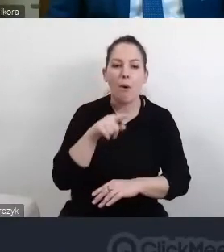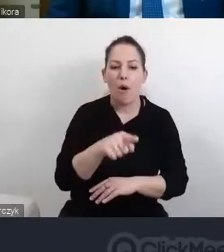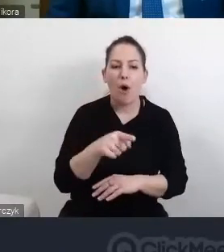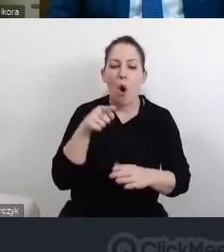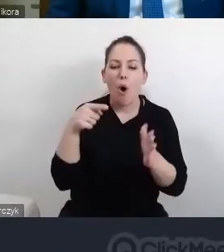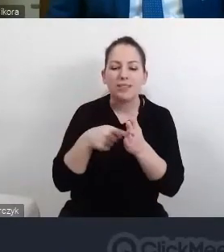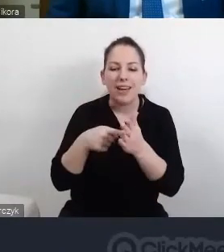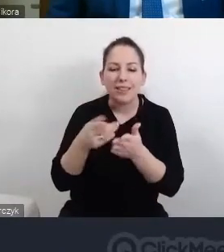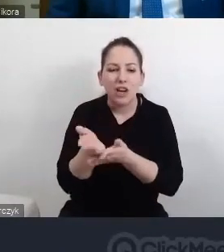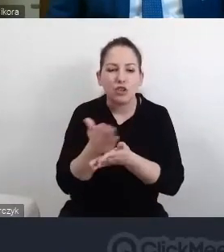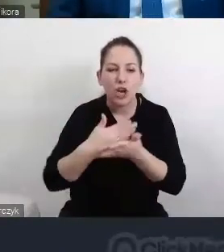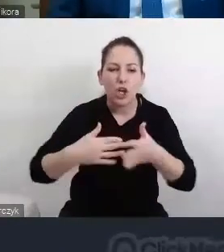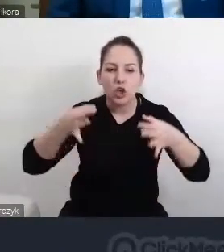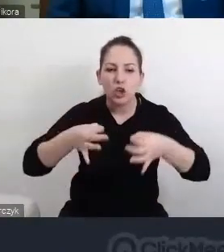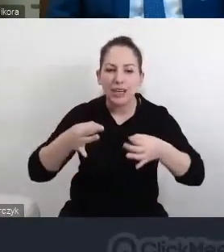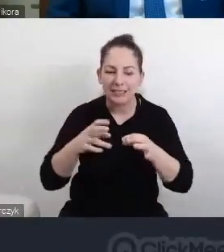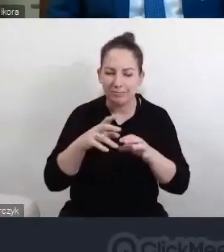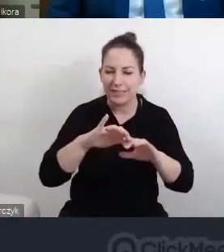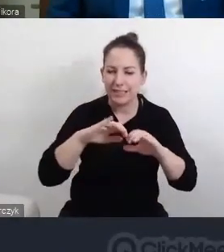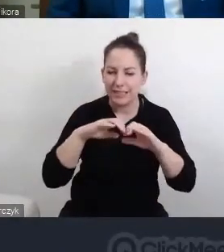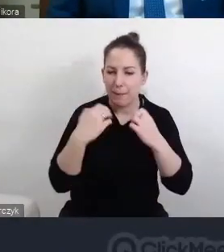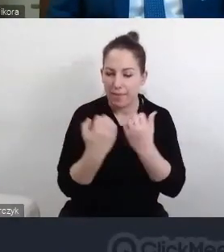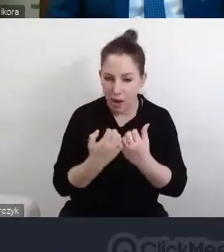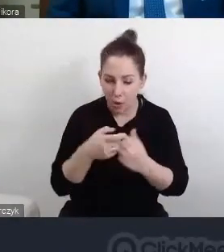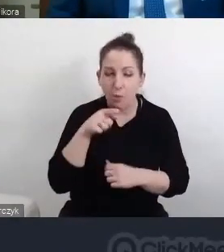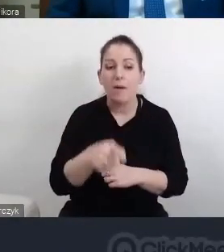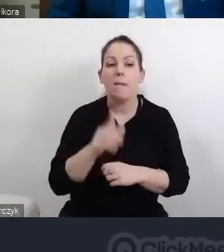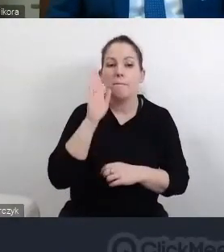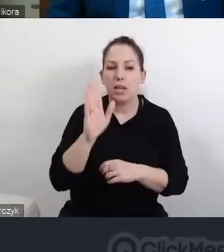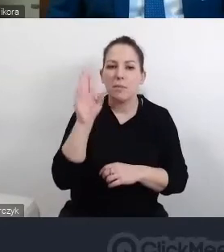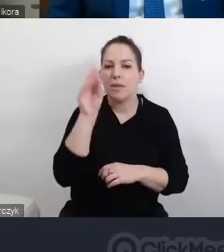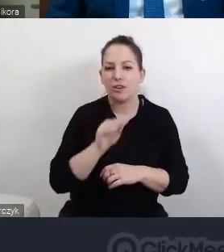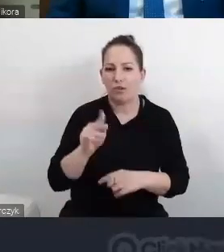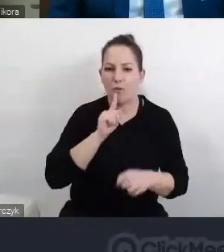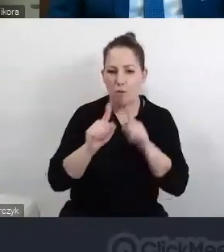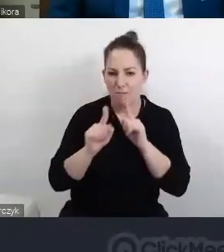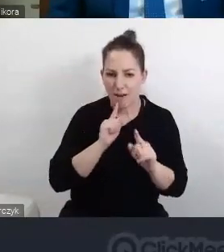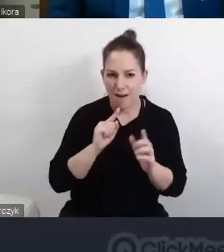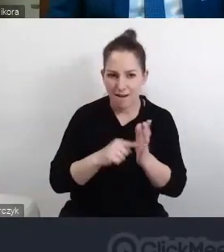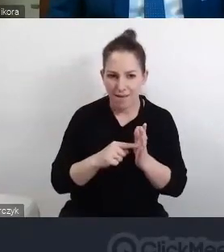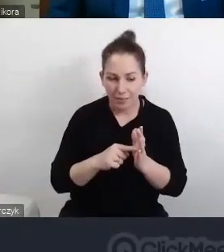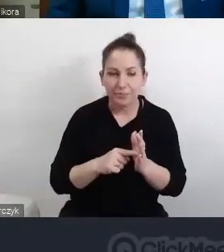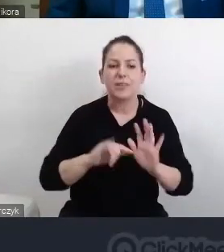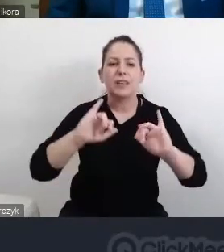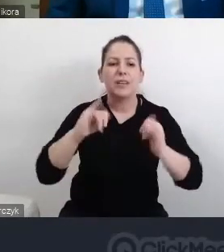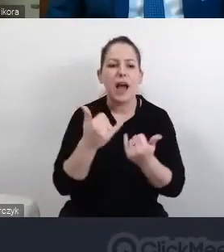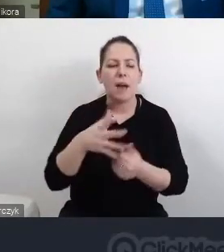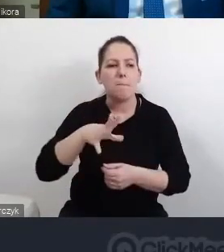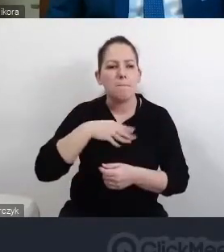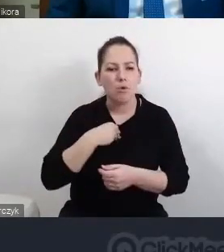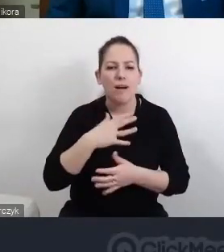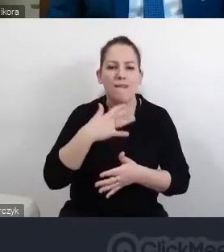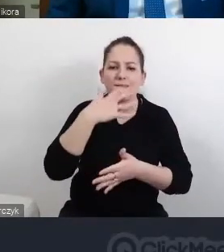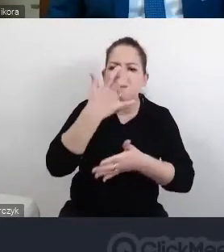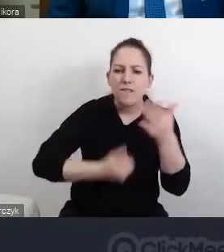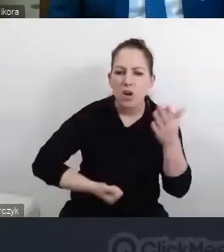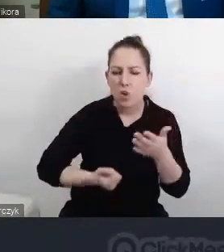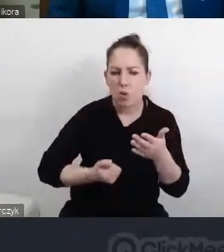części dzisiejszego seminarium będziemy jeszcze rozmawiać, jak można